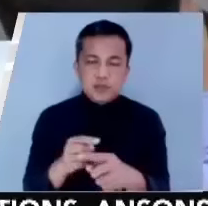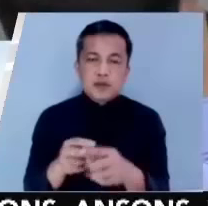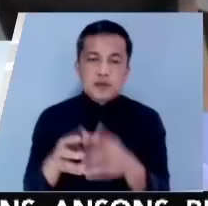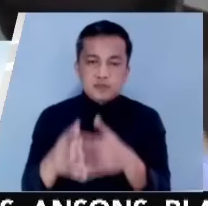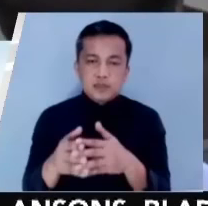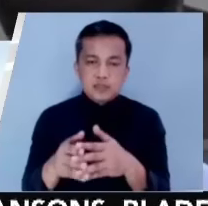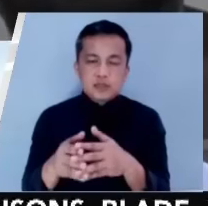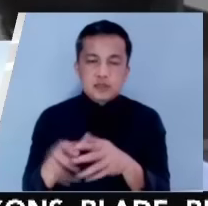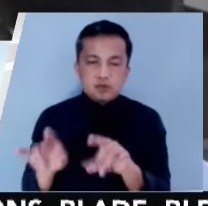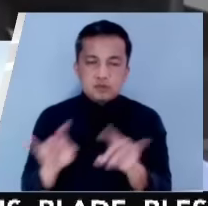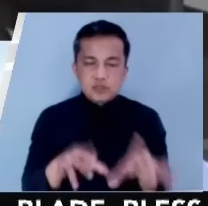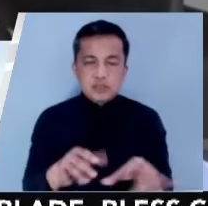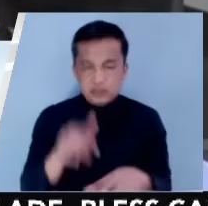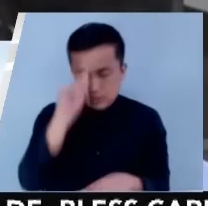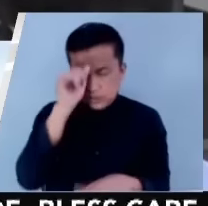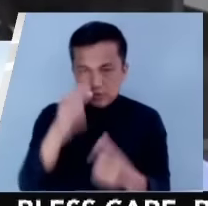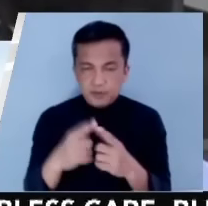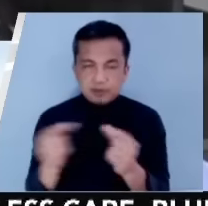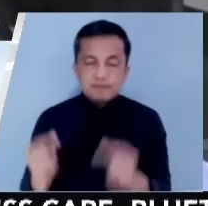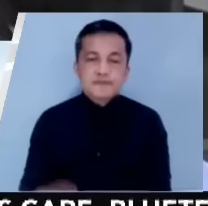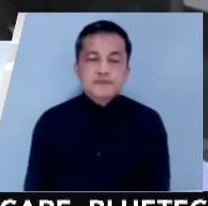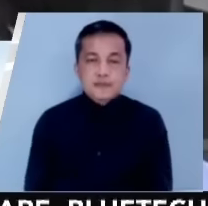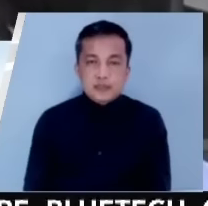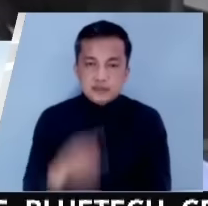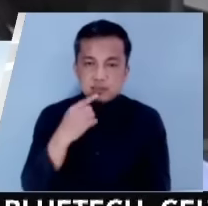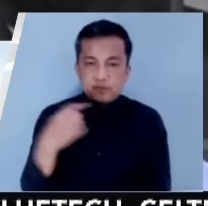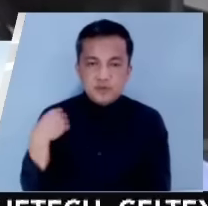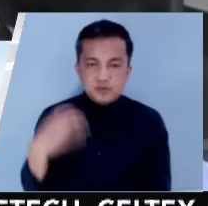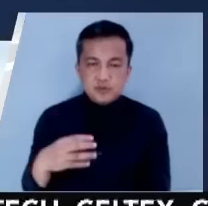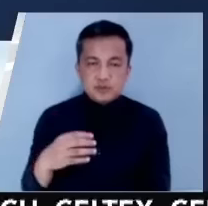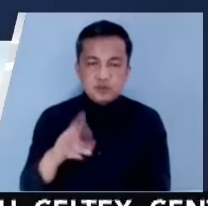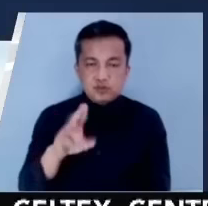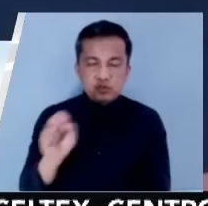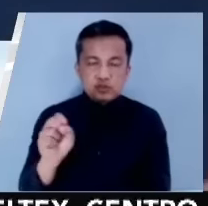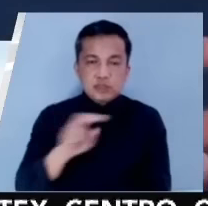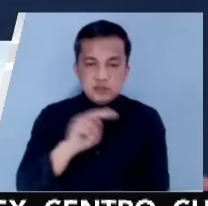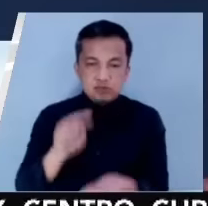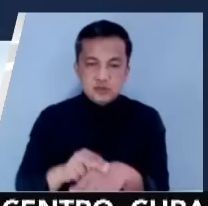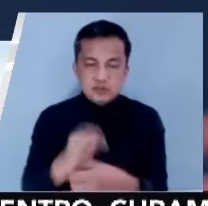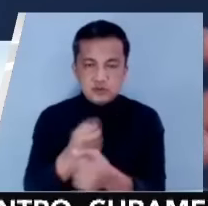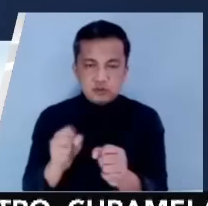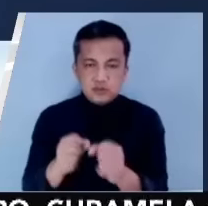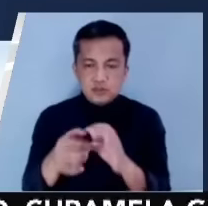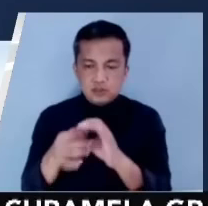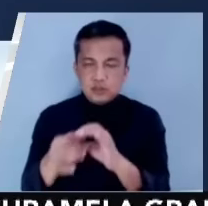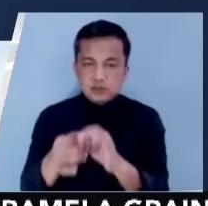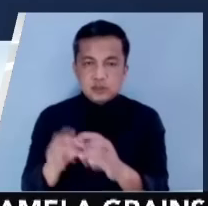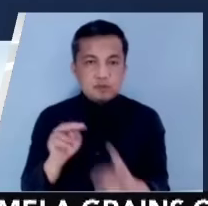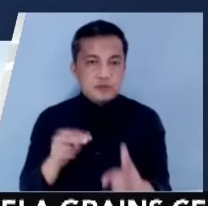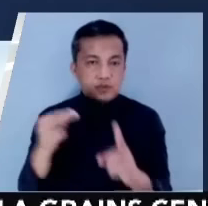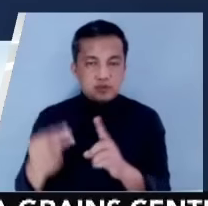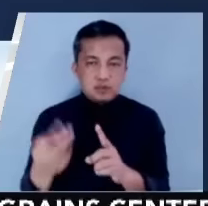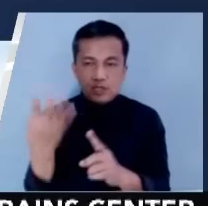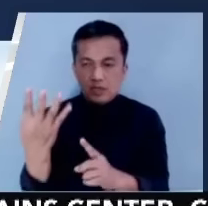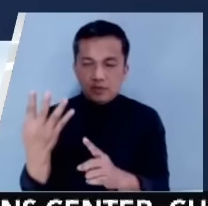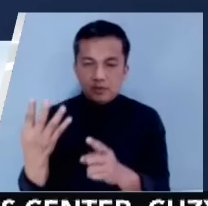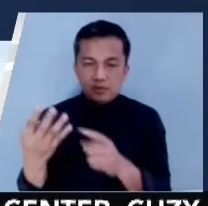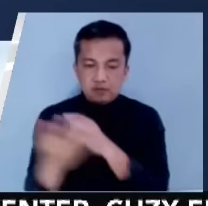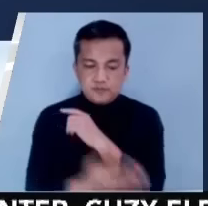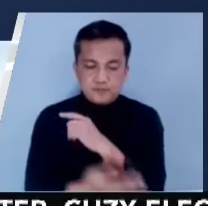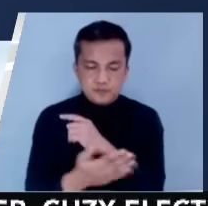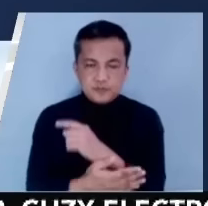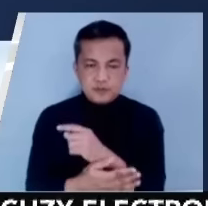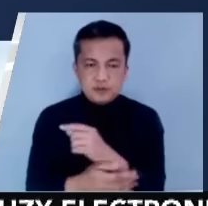at Japan. Ayon sa isang opisyal ng U.S. National Security Council, nagkakaisa ang pananaw ng apat na bansa sa pagsunod